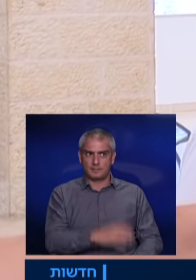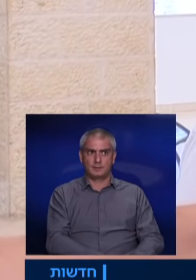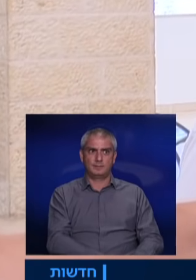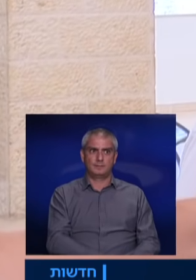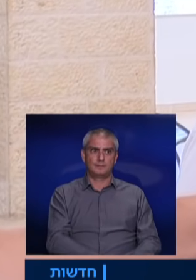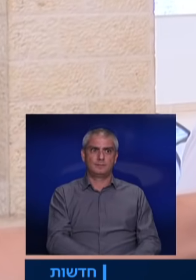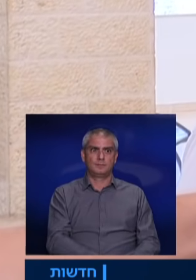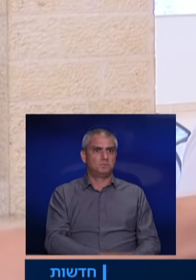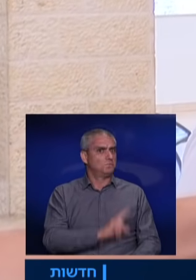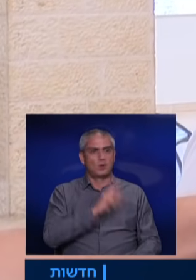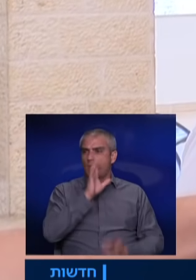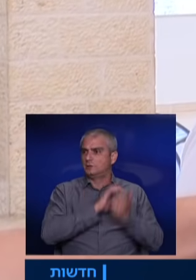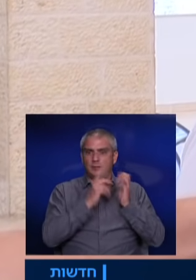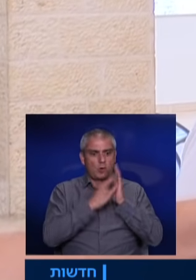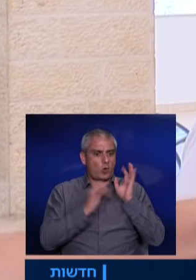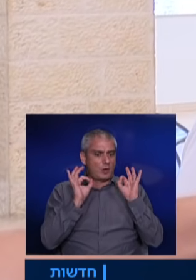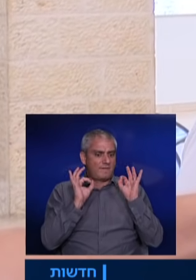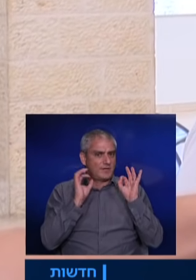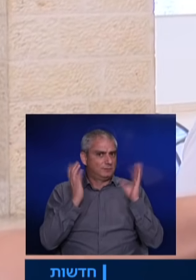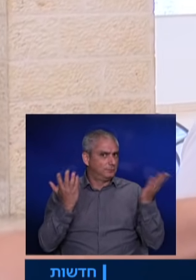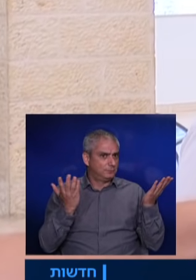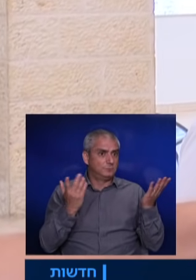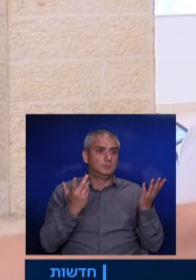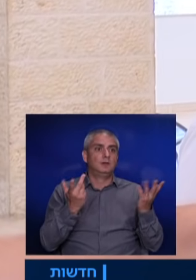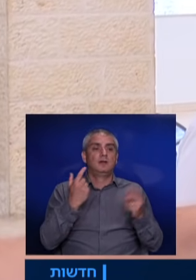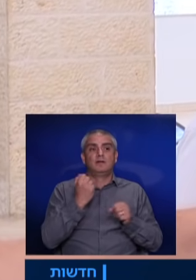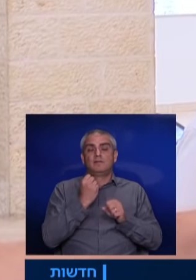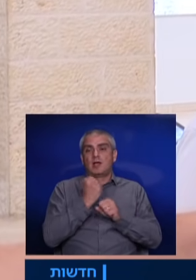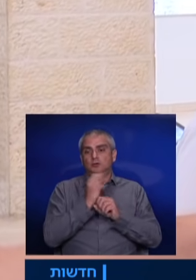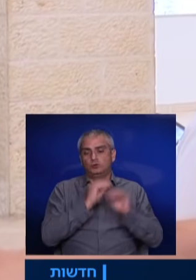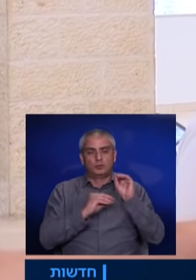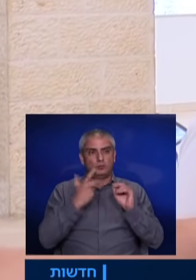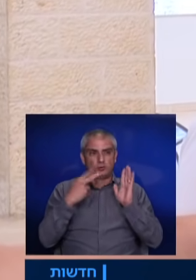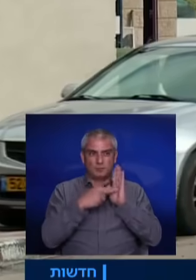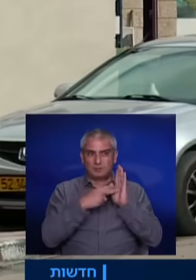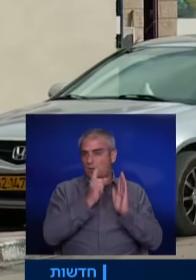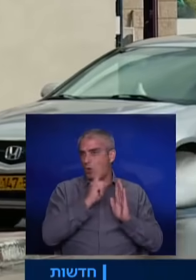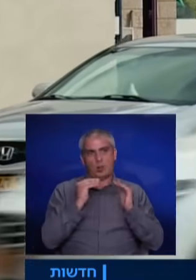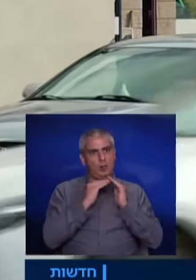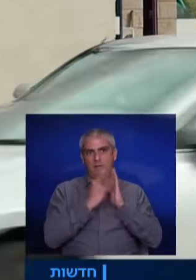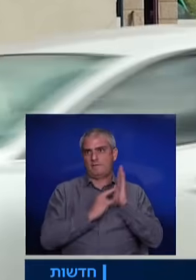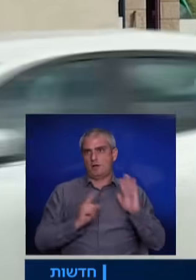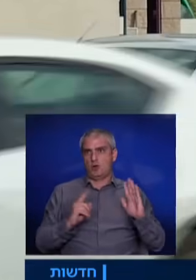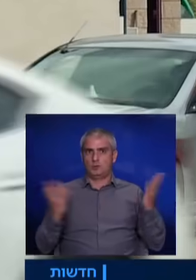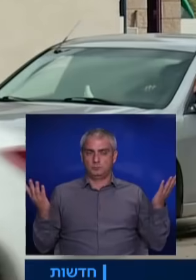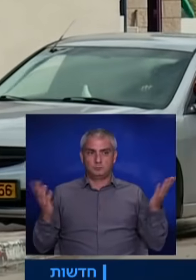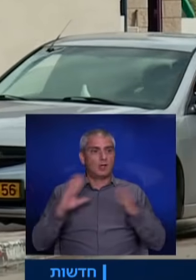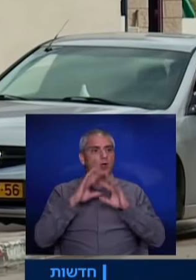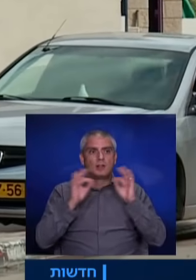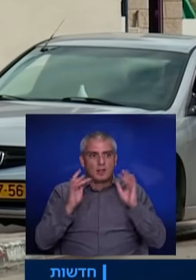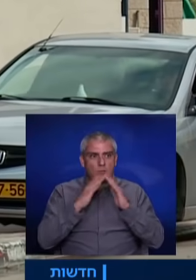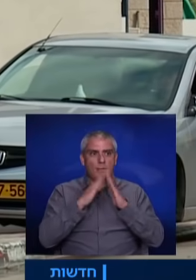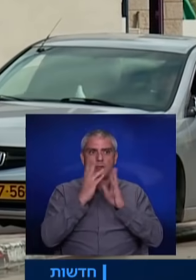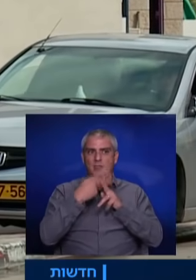40, מעולם לא הסתבך עם החוק, ונעשה פה לטעמנו שימוש בטייזר שלא כדין. הכל החל מול בית